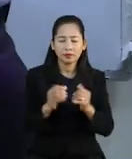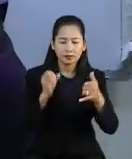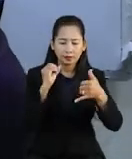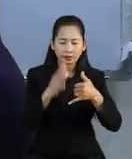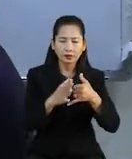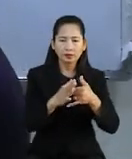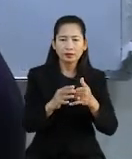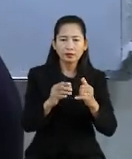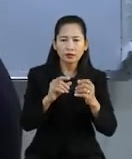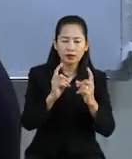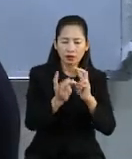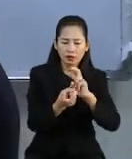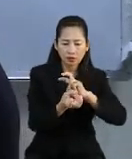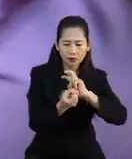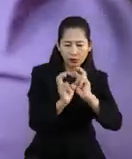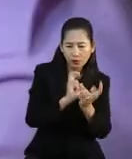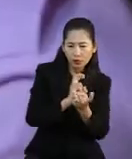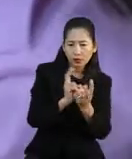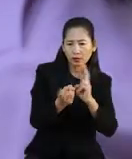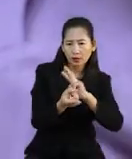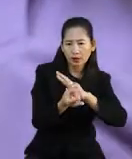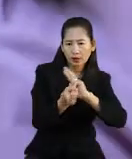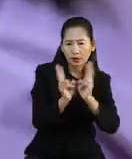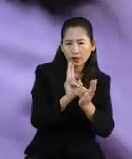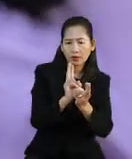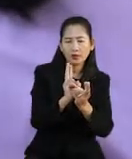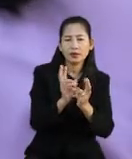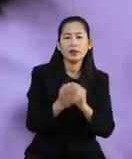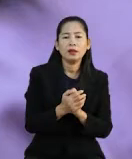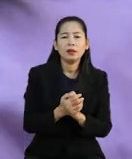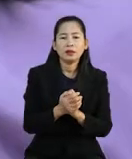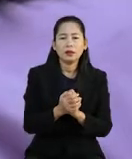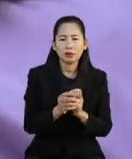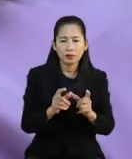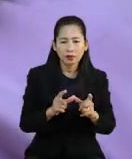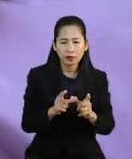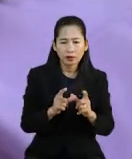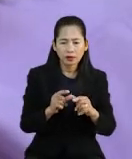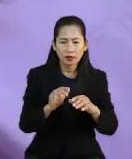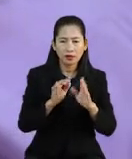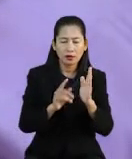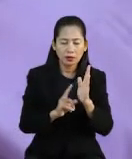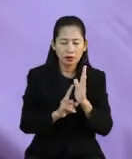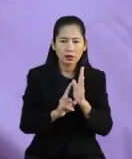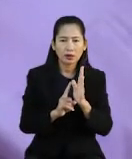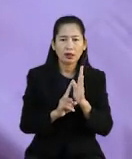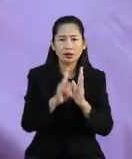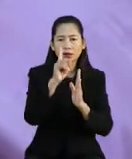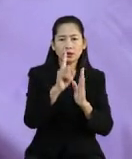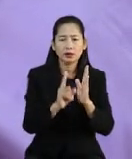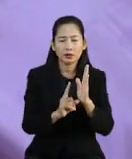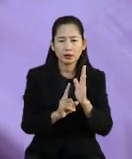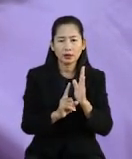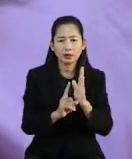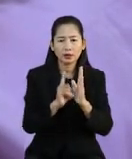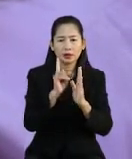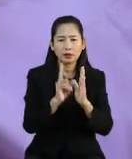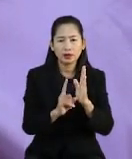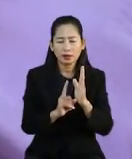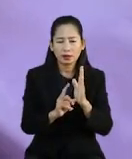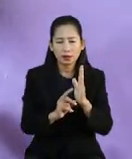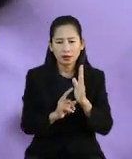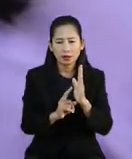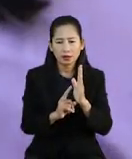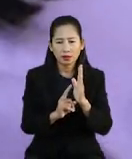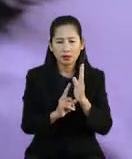đam cho những pi các bà thân nở chả chẳng tên nào con tới thua đồng ná tới hàng lừa tới hàng ấy có hàng lừa nữa mưa tam pruin bỏ khăm ấy đó con